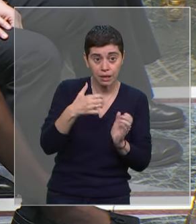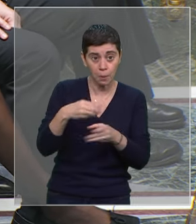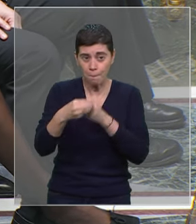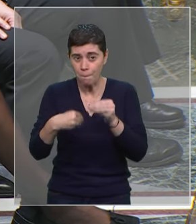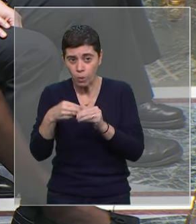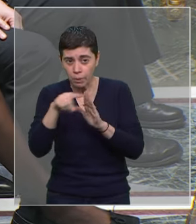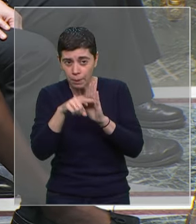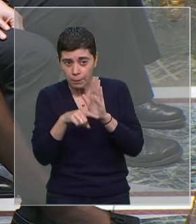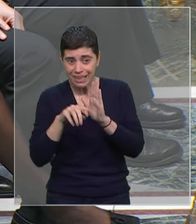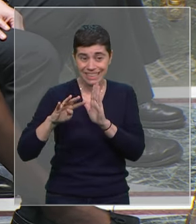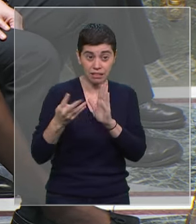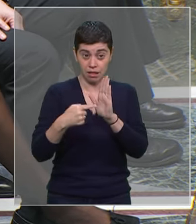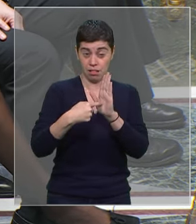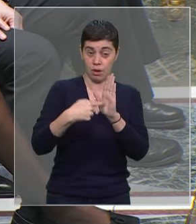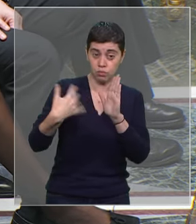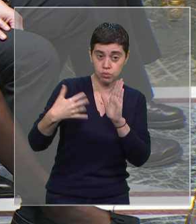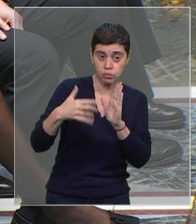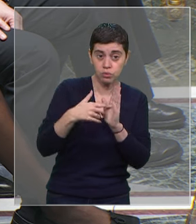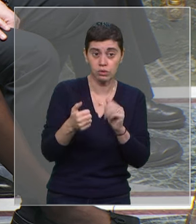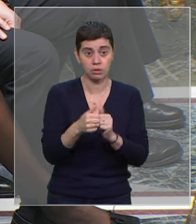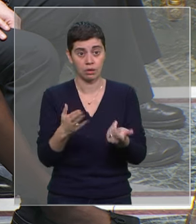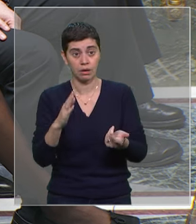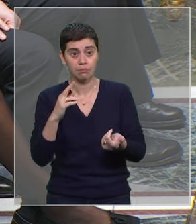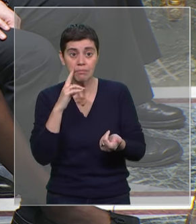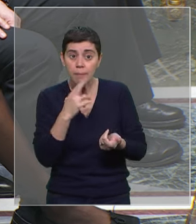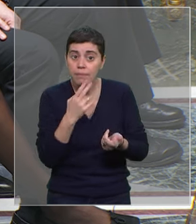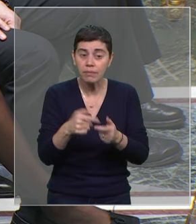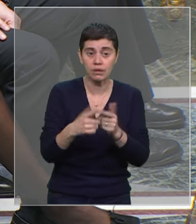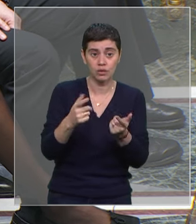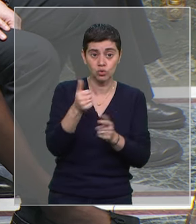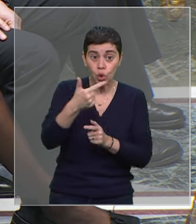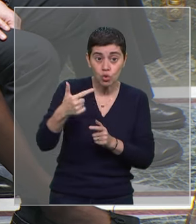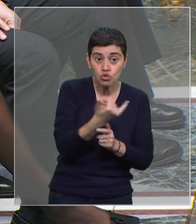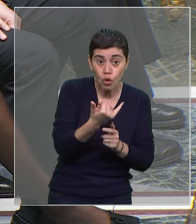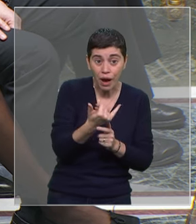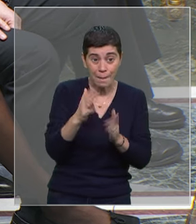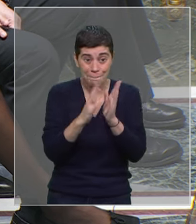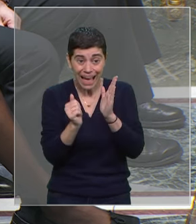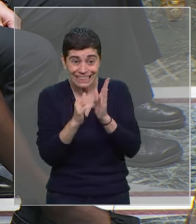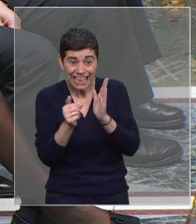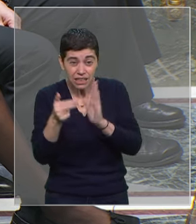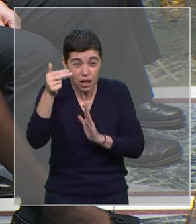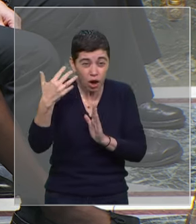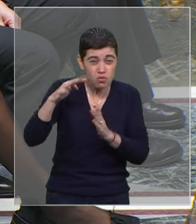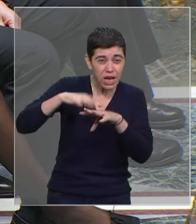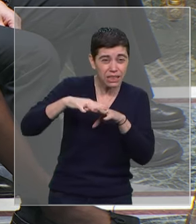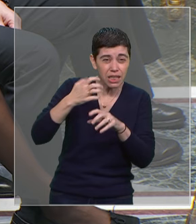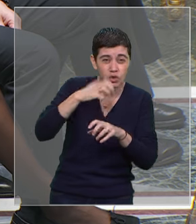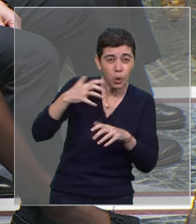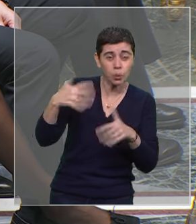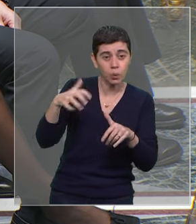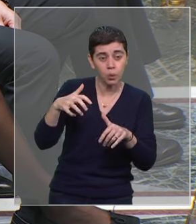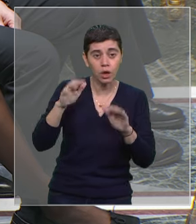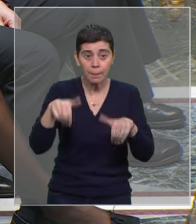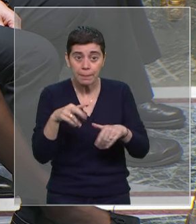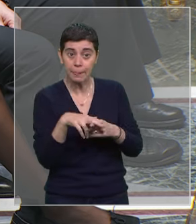par notre pays, nous avons accueilli le pape pendant 2 jours à Marseille dans les quartiers nord et en même temps le roi et la reine d'Angleterre à travers la